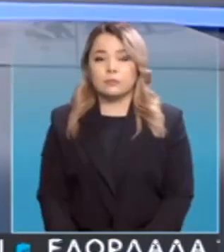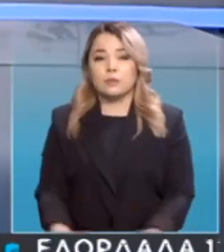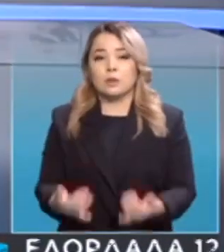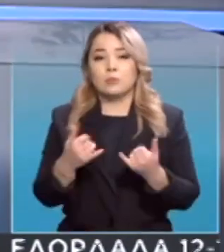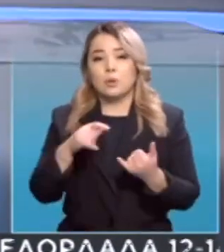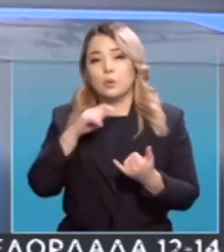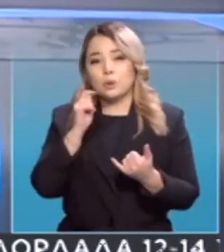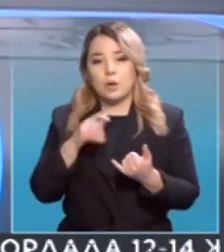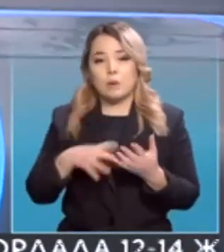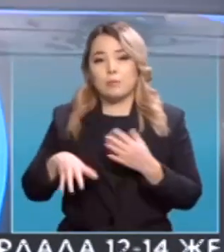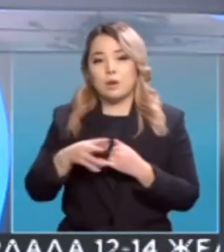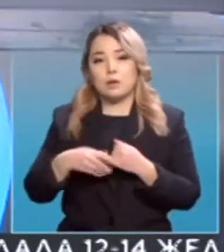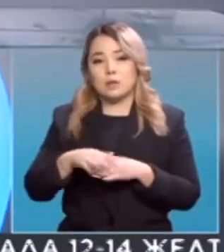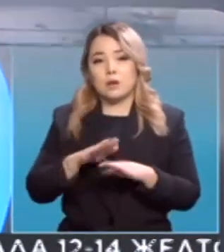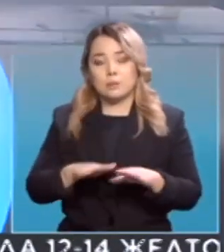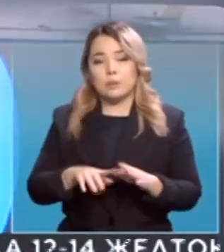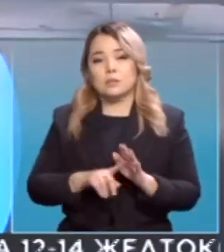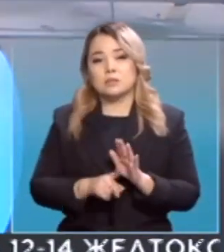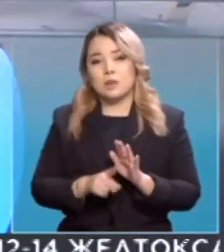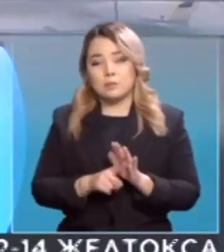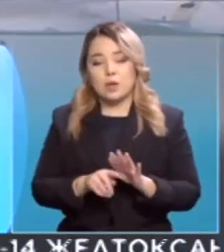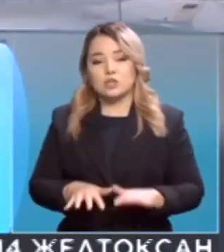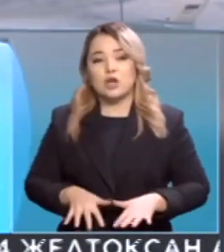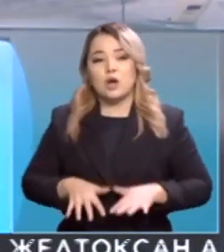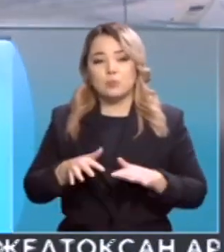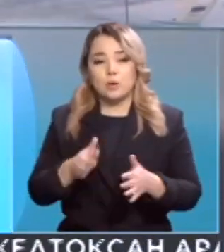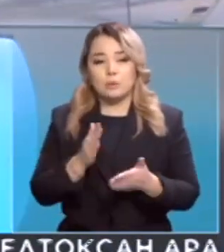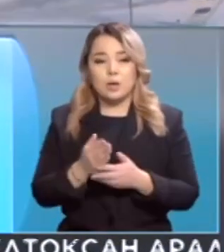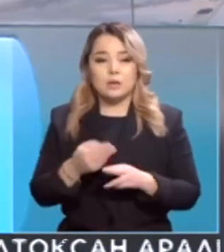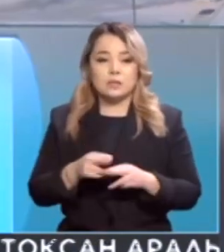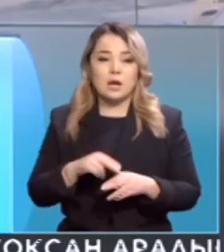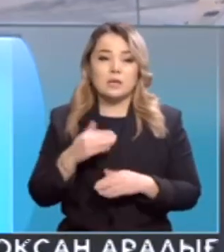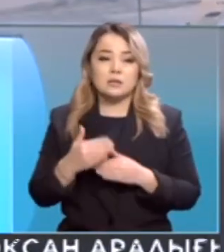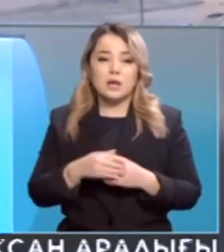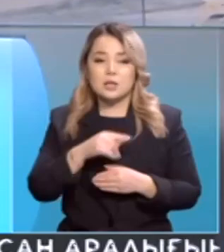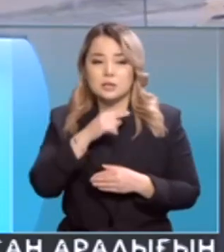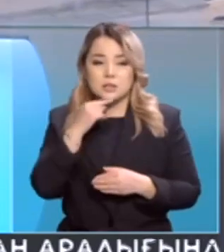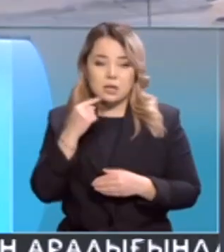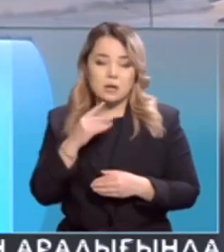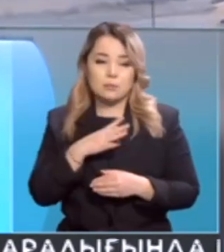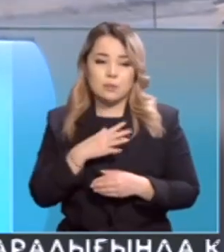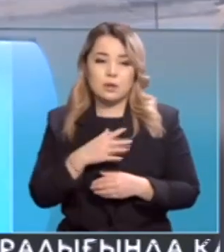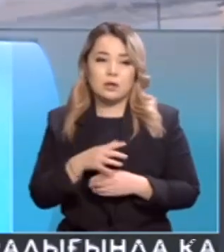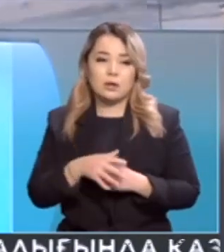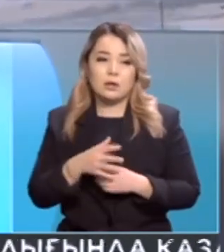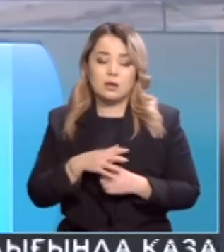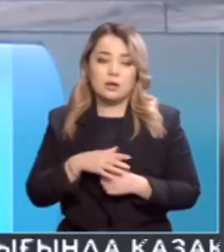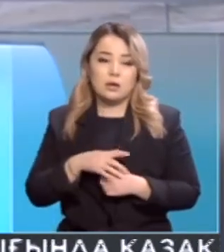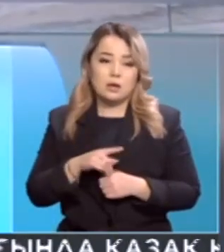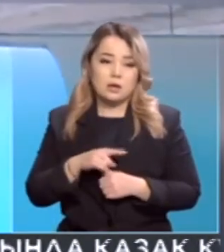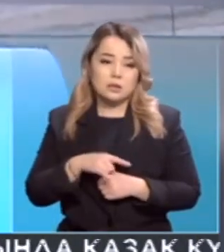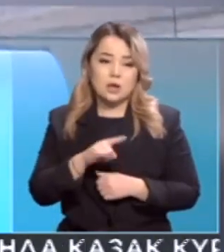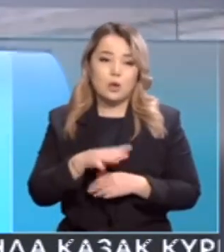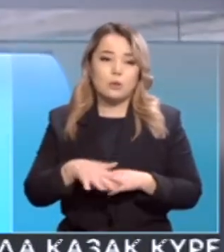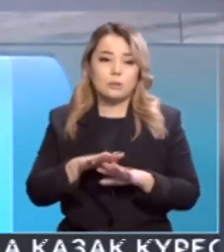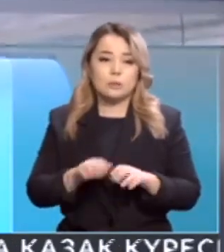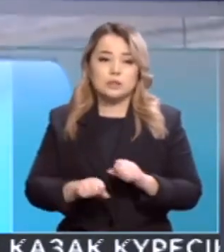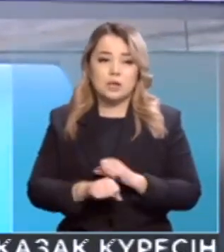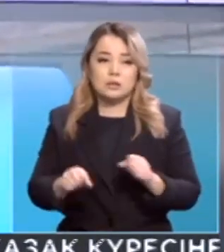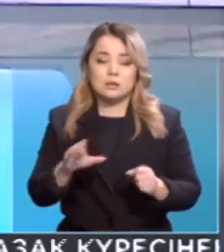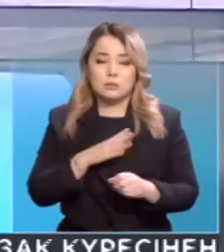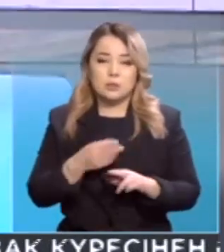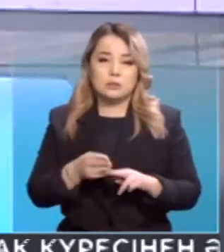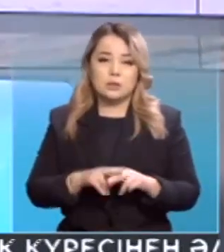Бүгін Украинаның барлық аумағына зымыранмен шабуылдар жасалды. Мұның алдында Ресейдің екі әскери аэродромында жарылыс болған. Саратов